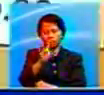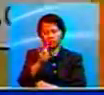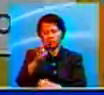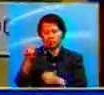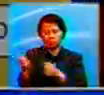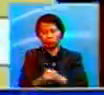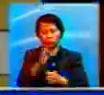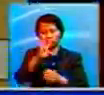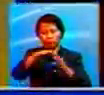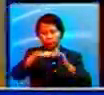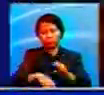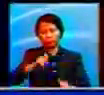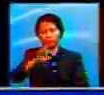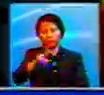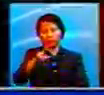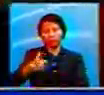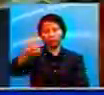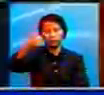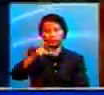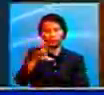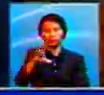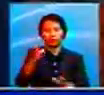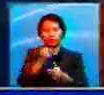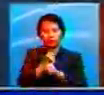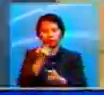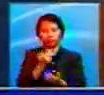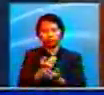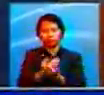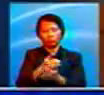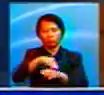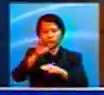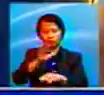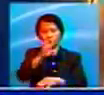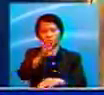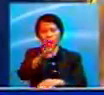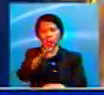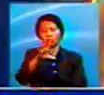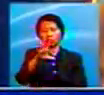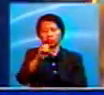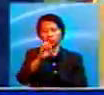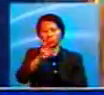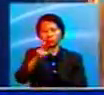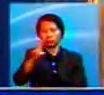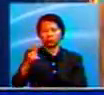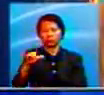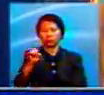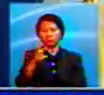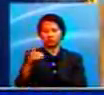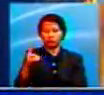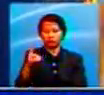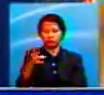4 di bawah par. Selaku juara, Lee Westwood membawa pulang wang tunai lebih $450,000 Amerika